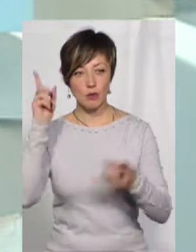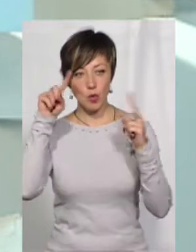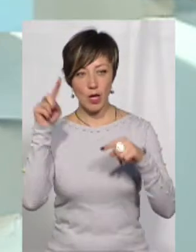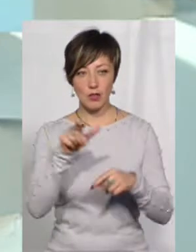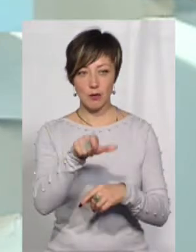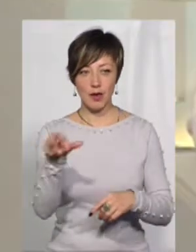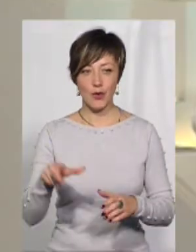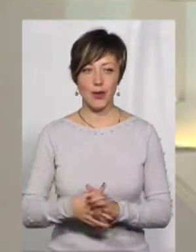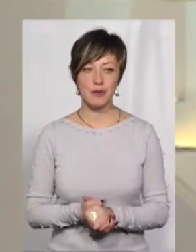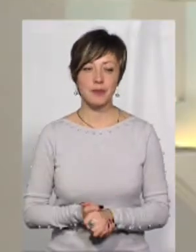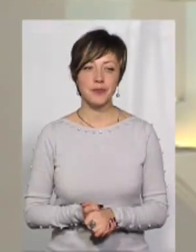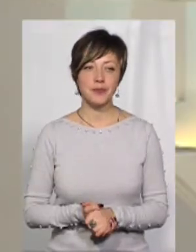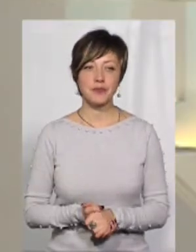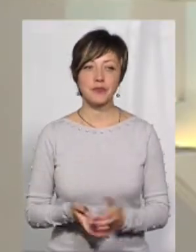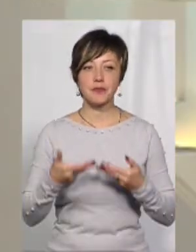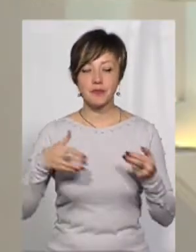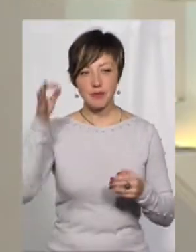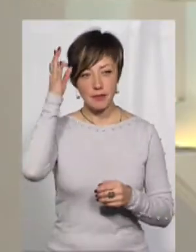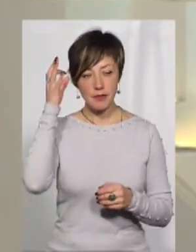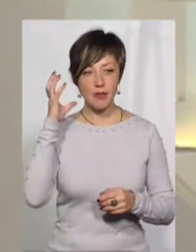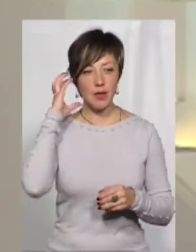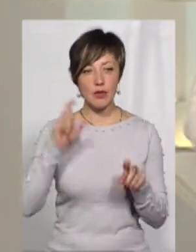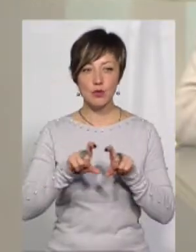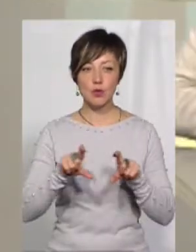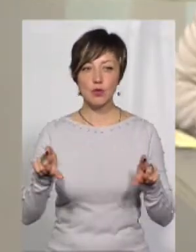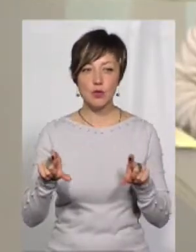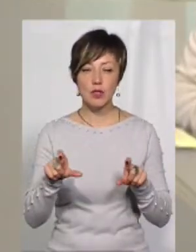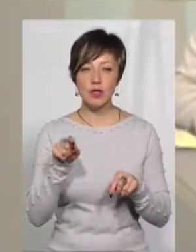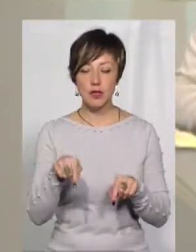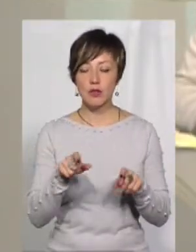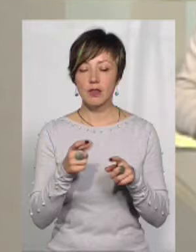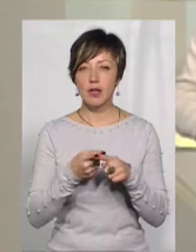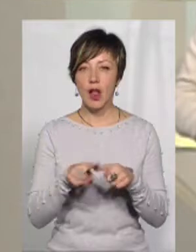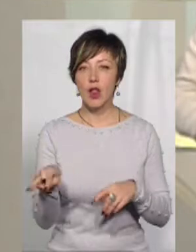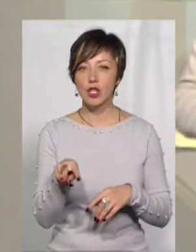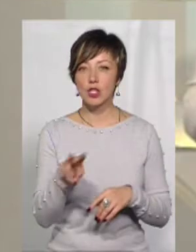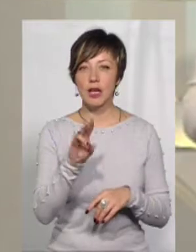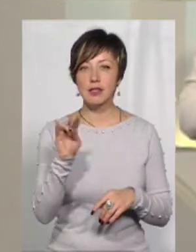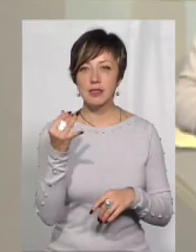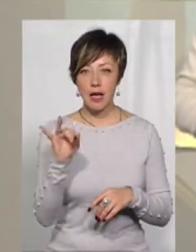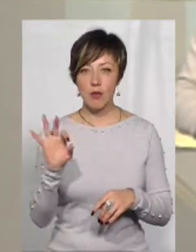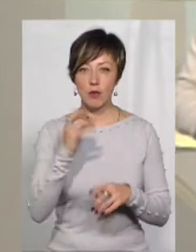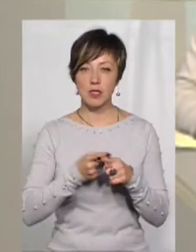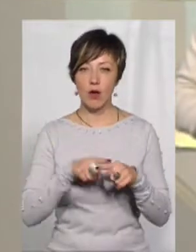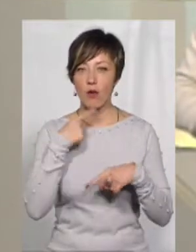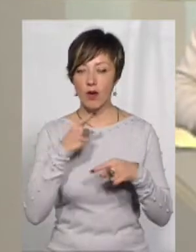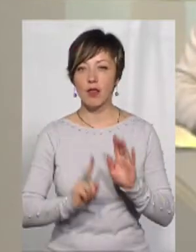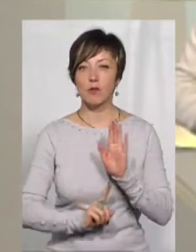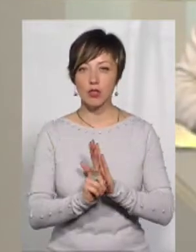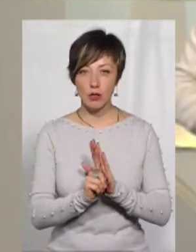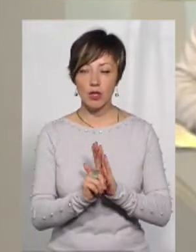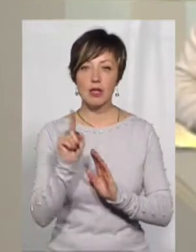мультяшними героями. А от ми згадували про радіостудію у Солопковецькій школі, а в Летичівському ліцеї, я про це казала на